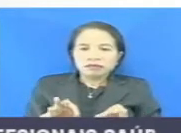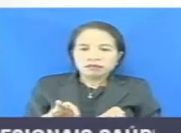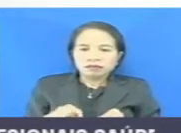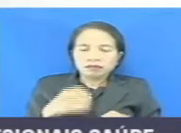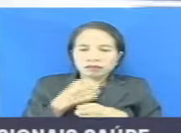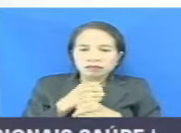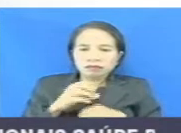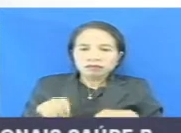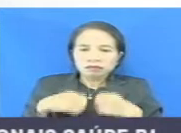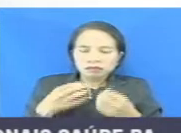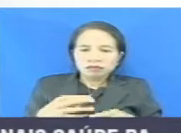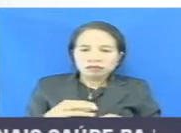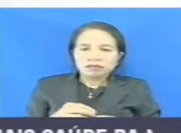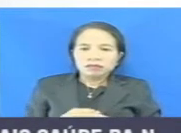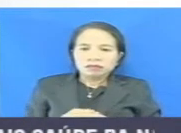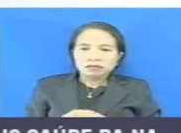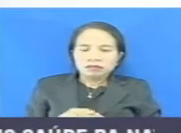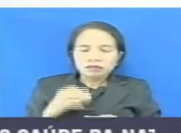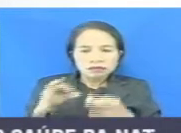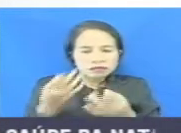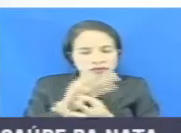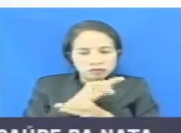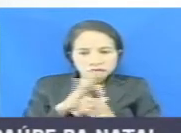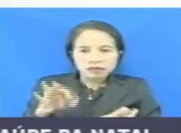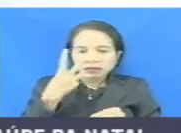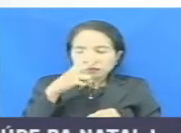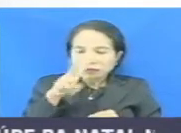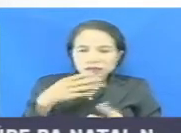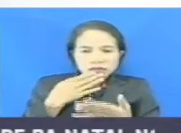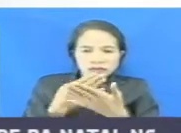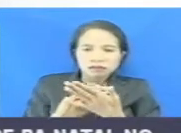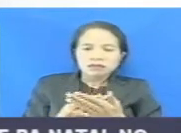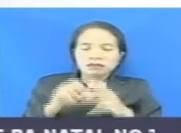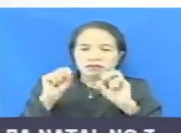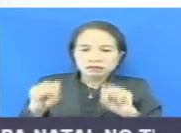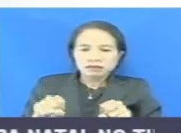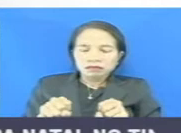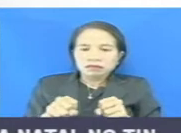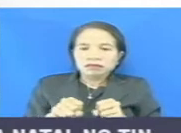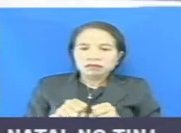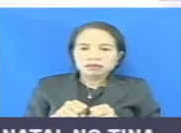isa tamai madehang beti na be maka liona ne ita kondo hare di dia nye bele sai